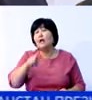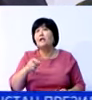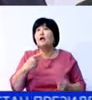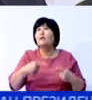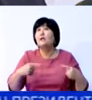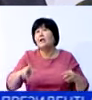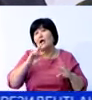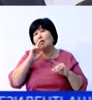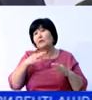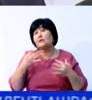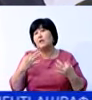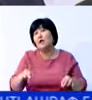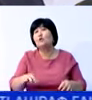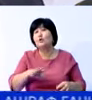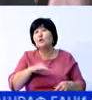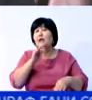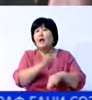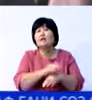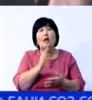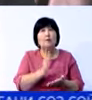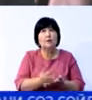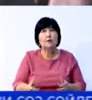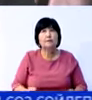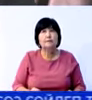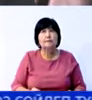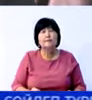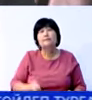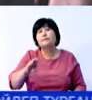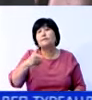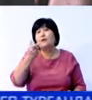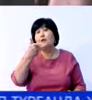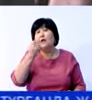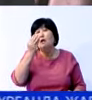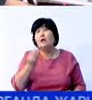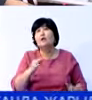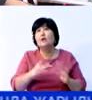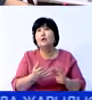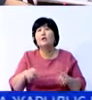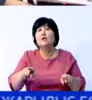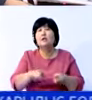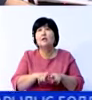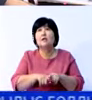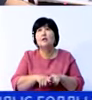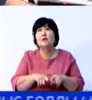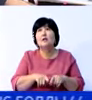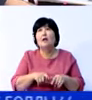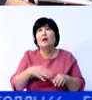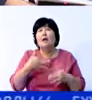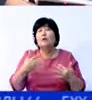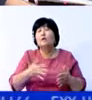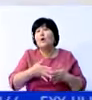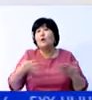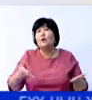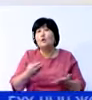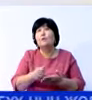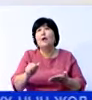біршама кемшіліктерге жол бергені анықталып отыр. Далаға шығуда стандарт талаптарына көзделмеген артық